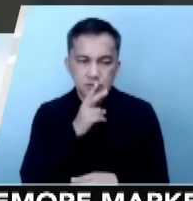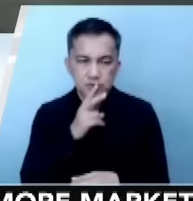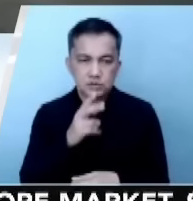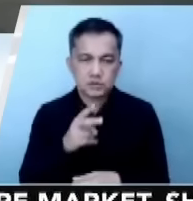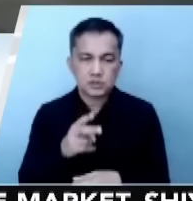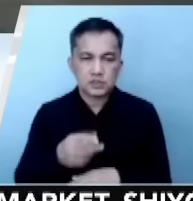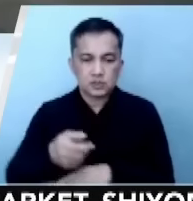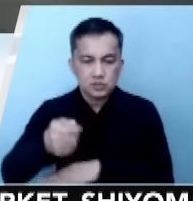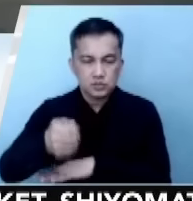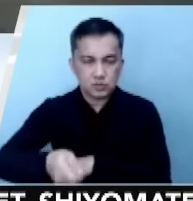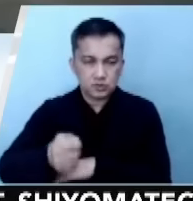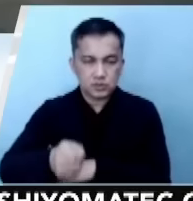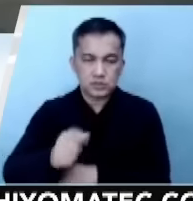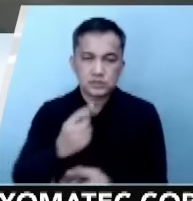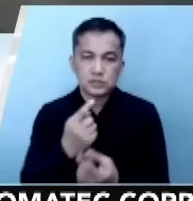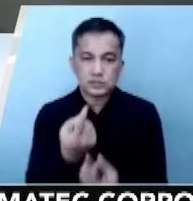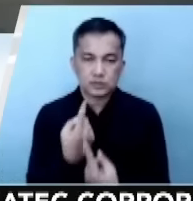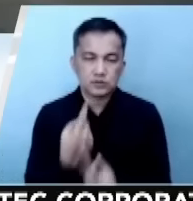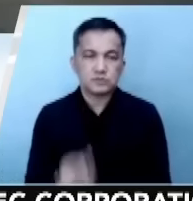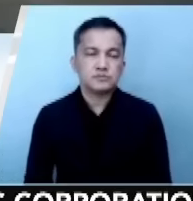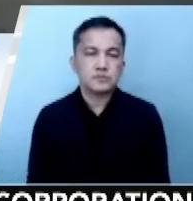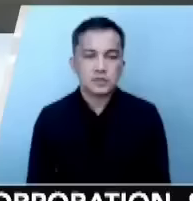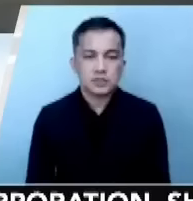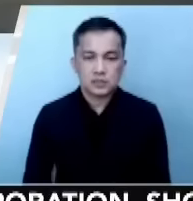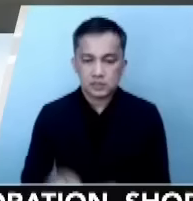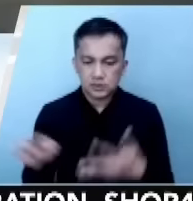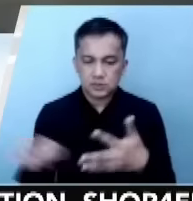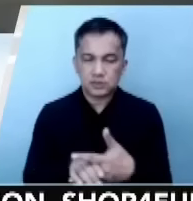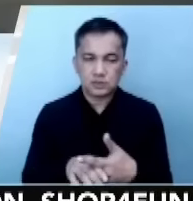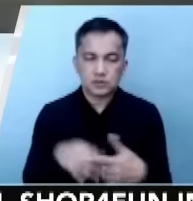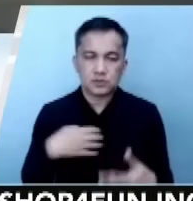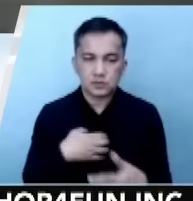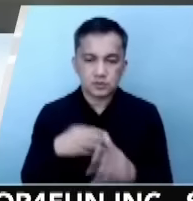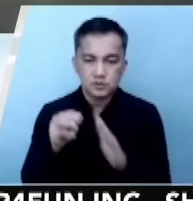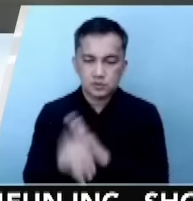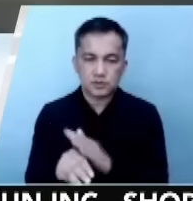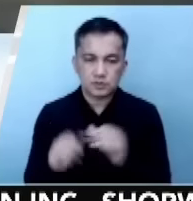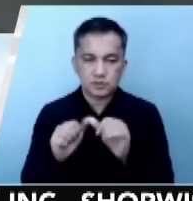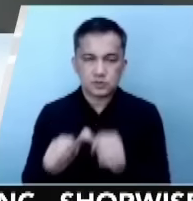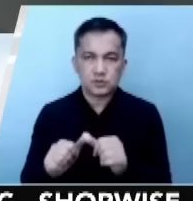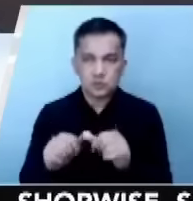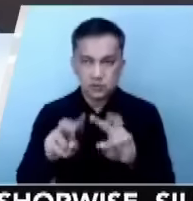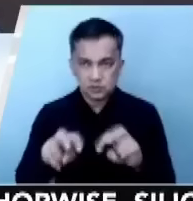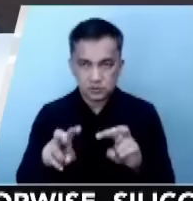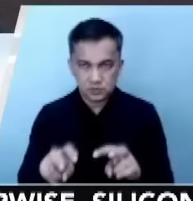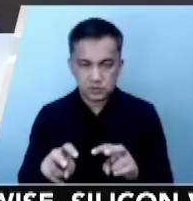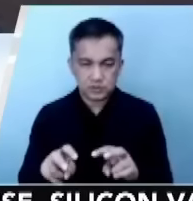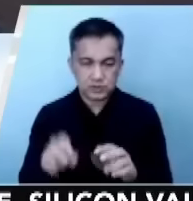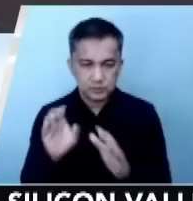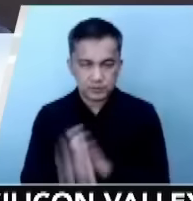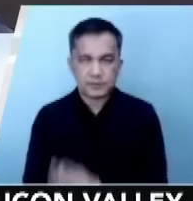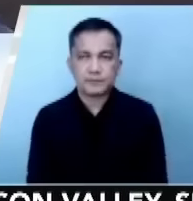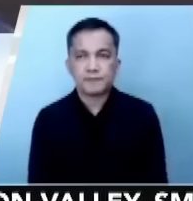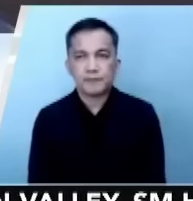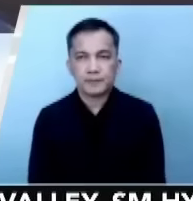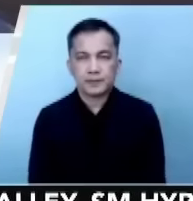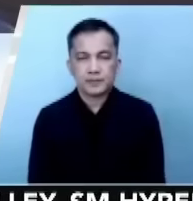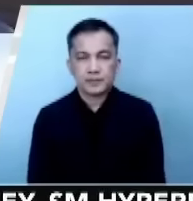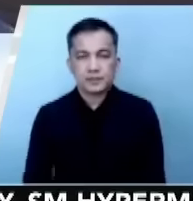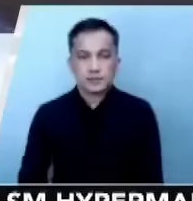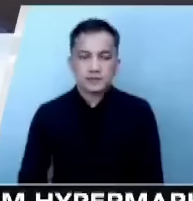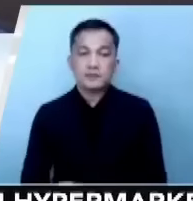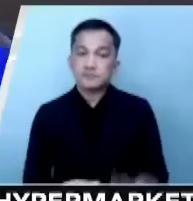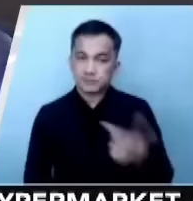sasagot. Sasampahan siya ng reklamong murder habang patuloy ang imbestigasyon sa krimen. Para sa GMA